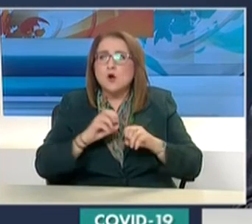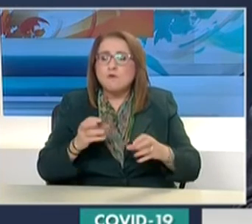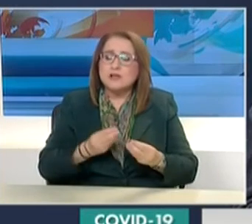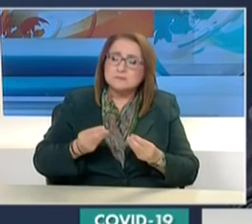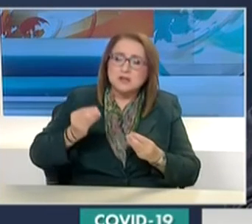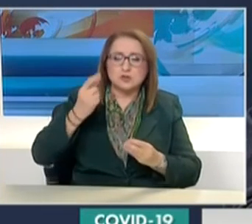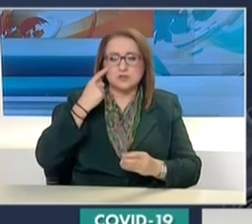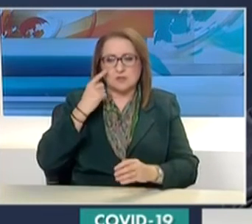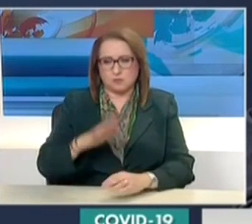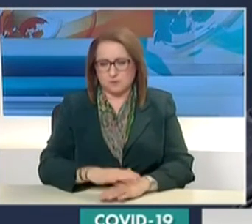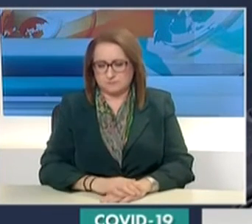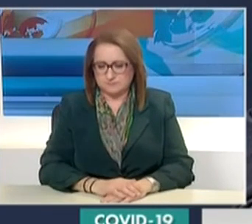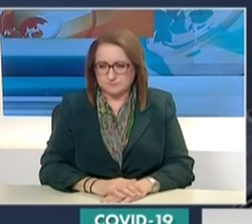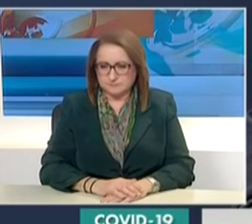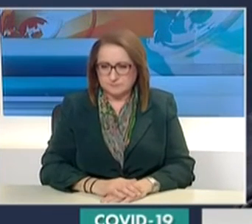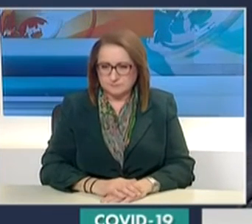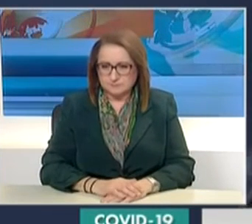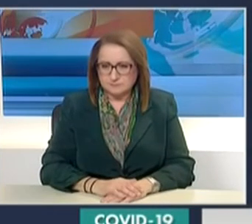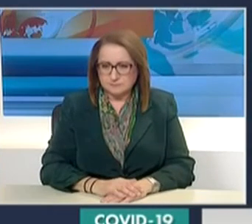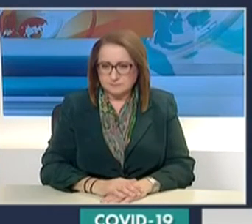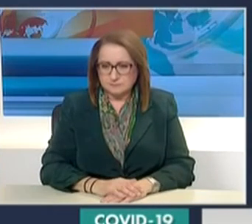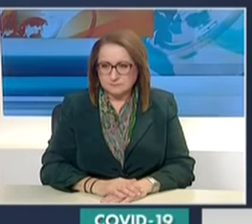τις έχουμε.